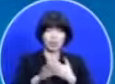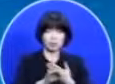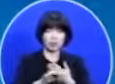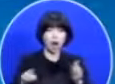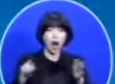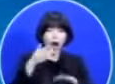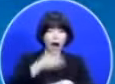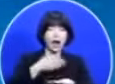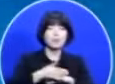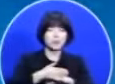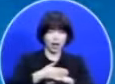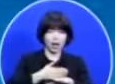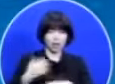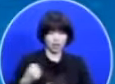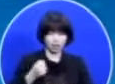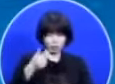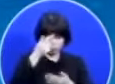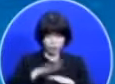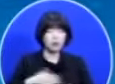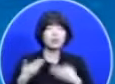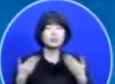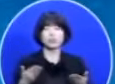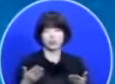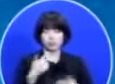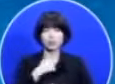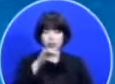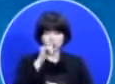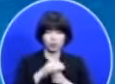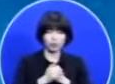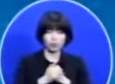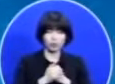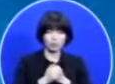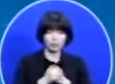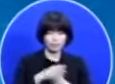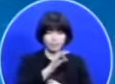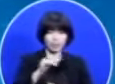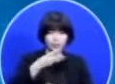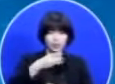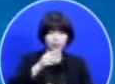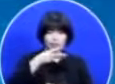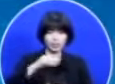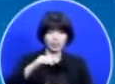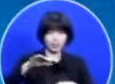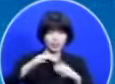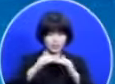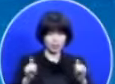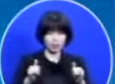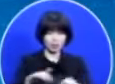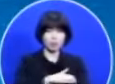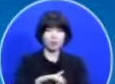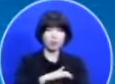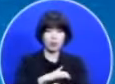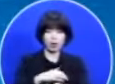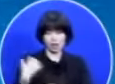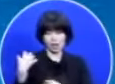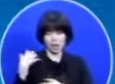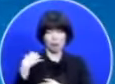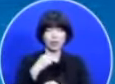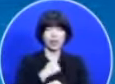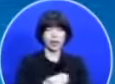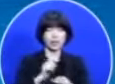예배를 드려 떠라 구요 이태리 사람들이 아 그 불편함을 감수하는 데 있어서